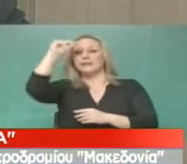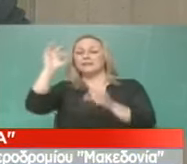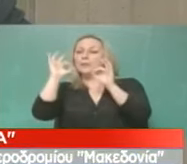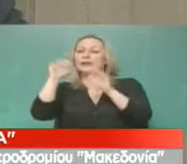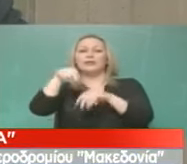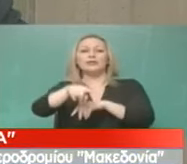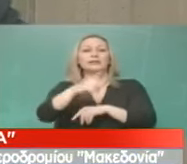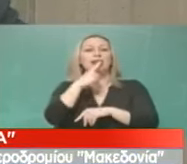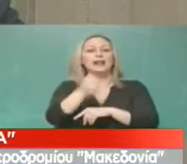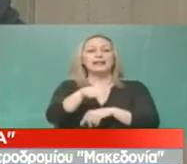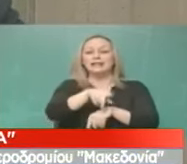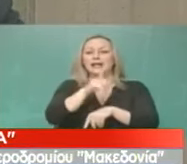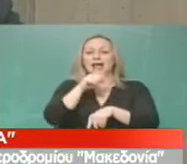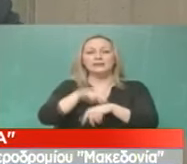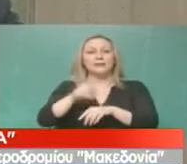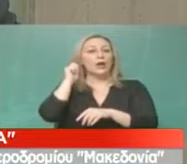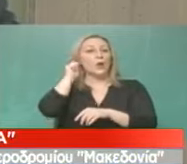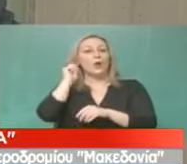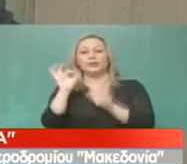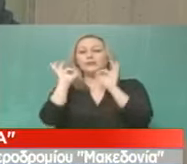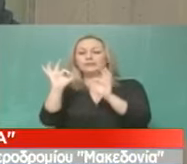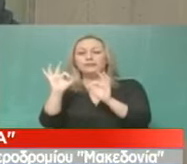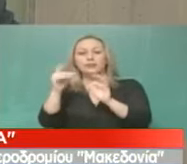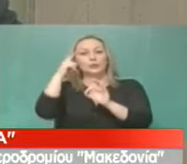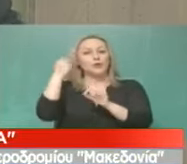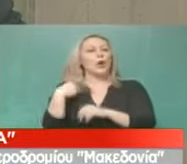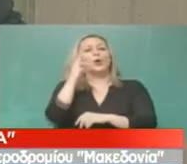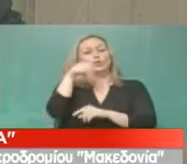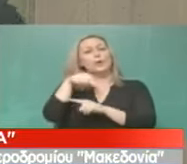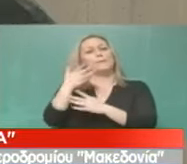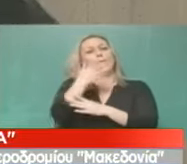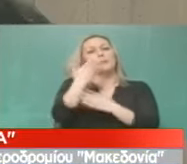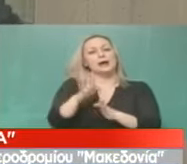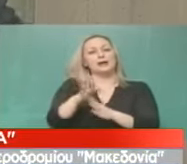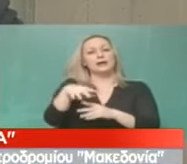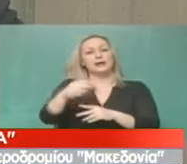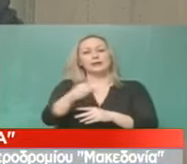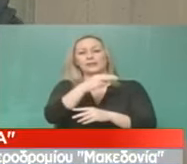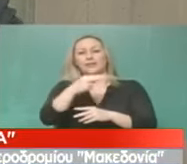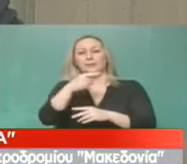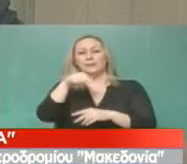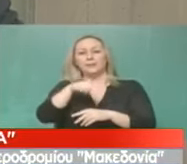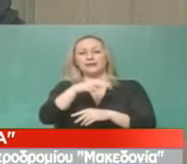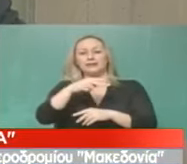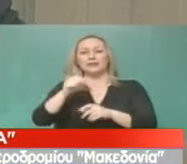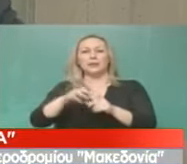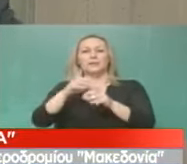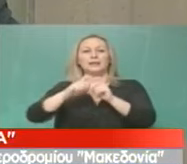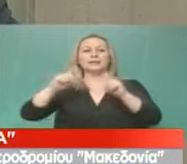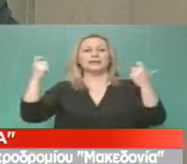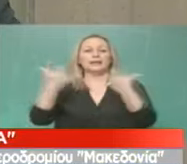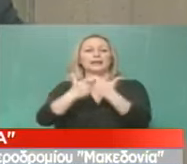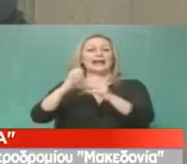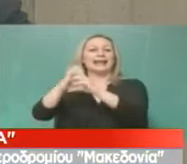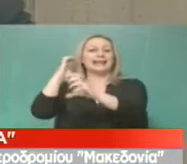χάσει παταγωγός. Το να βγαίνει ο Δήμαρχος πάντως Θεσσαλονίκης, κύριε Μπουτάρη, εν μέσω διαπραγμάτευσης και να λέει ότι το αεροδρόμιο μπορεί